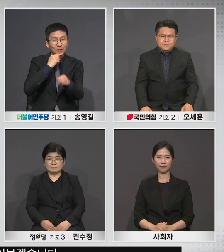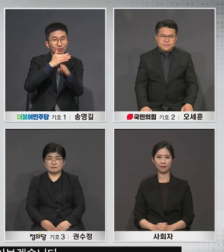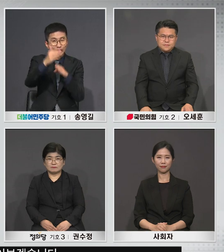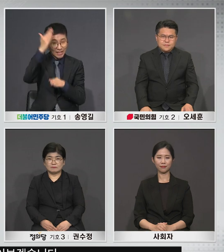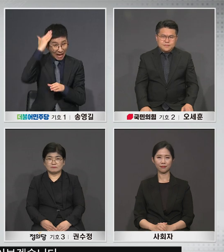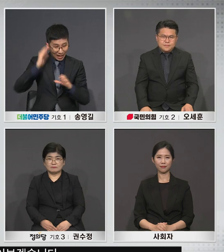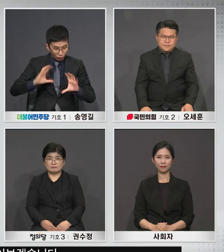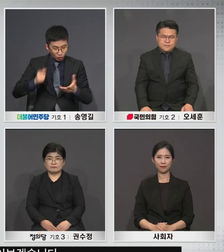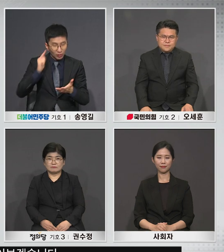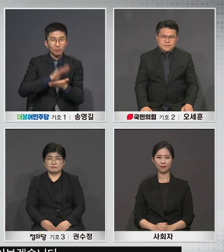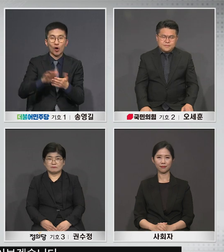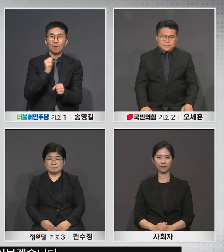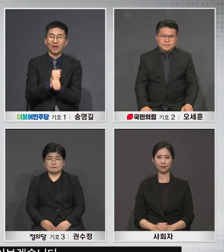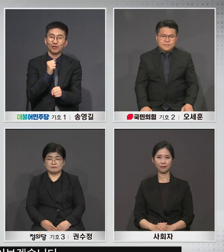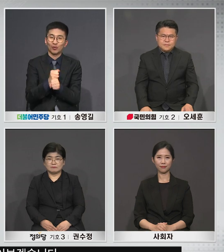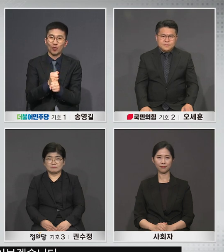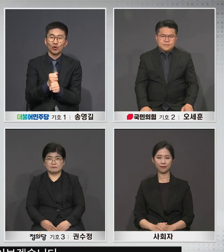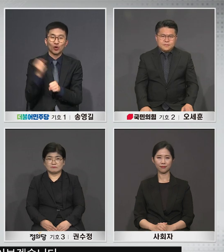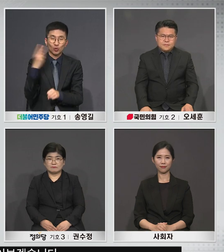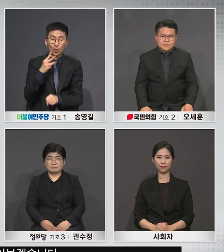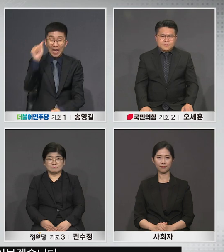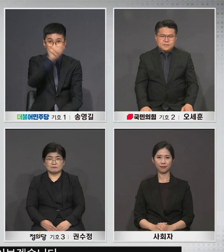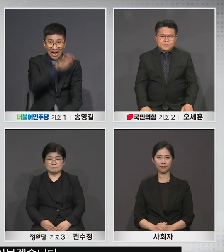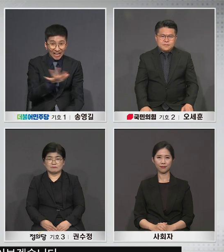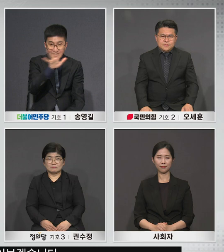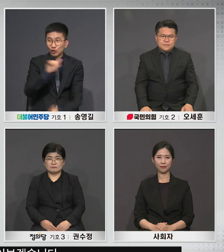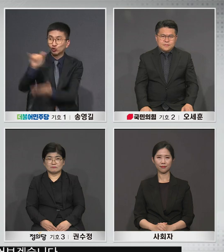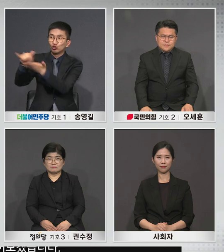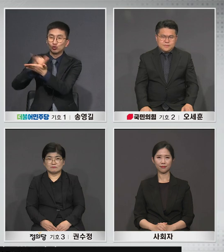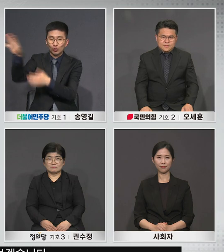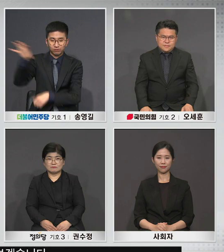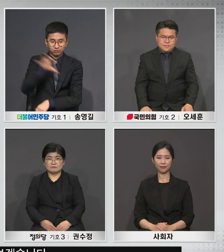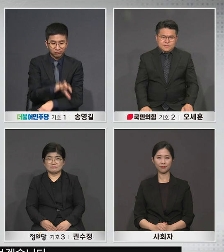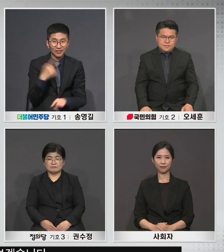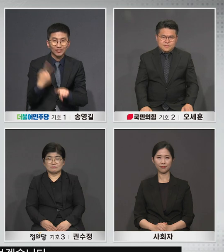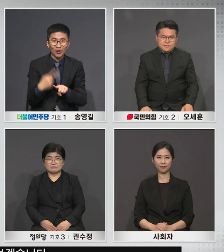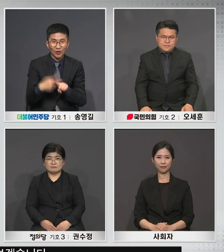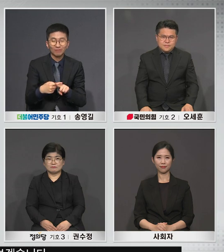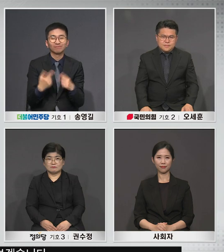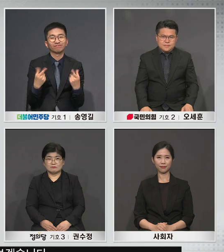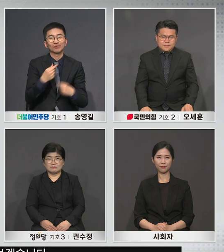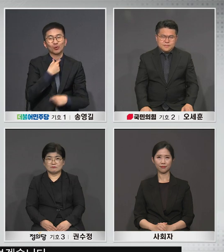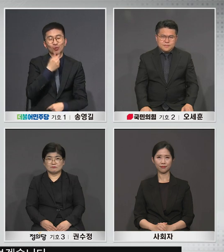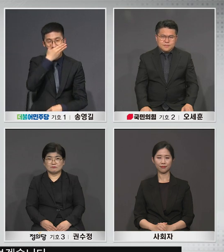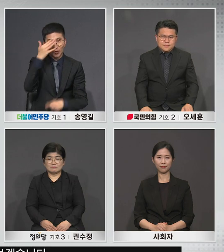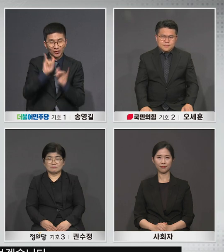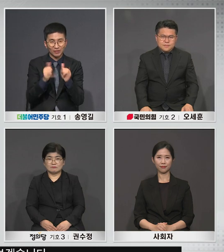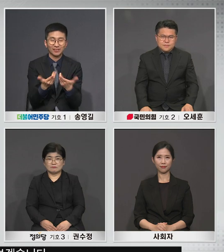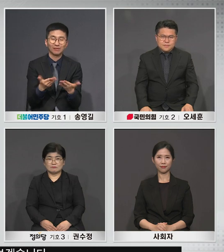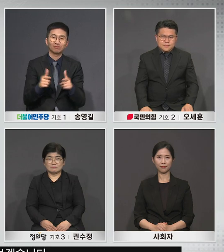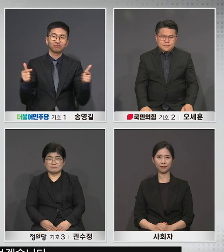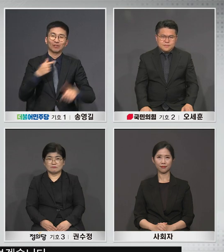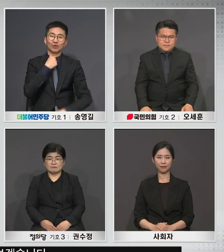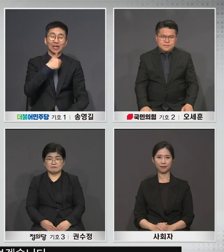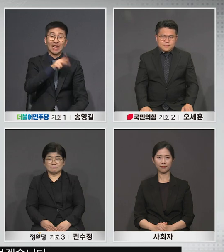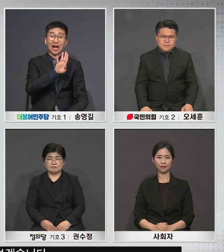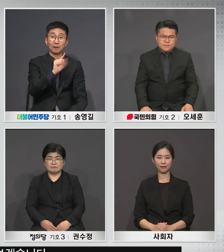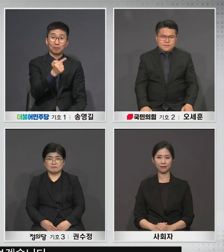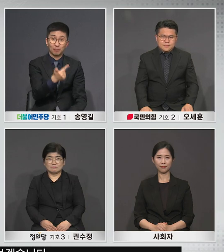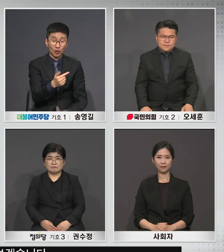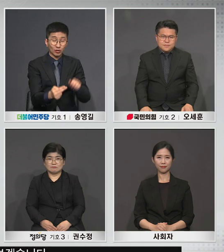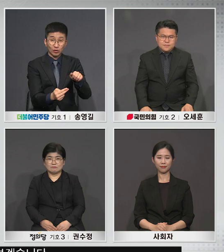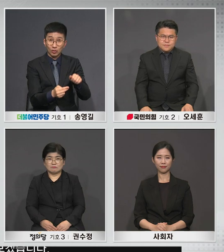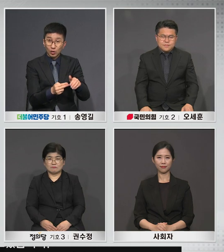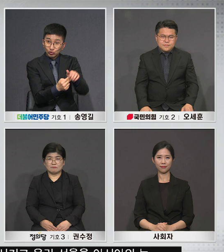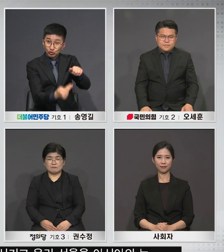서울을 아시아의 뉴욕으로 발전시키고 청년의 일자리가 넘쳐나게 만들겠습니다. 강병북로와 올림픽대로를 지하화시켜서